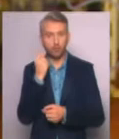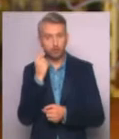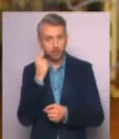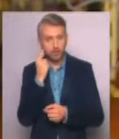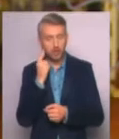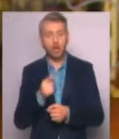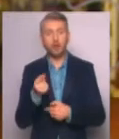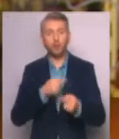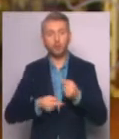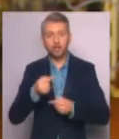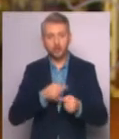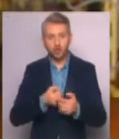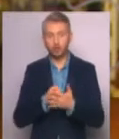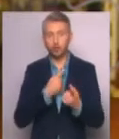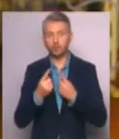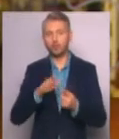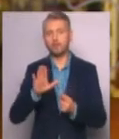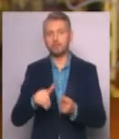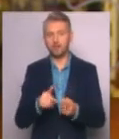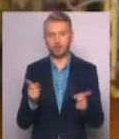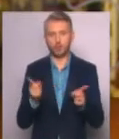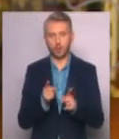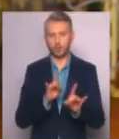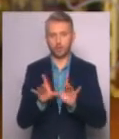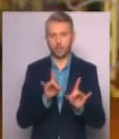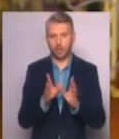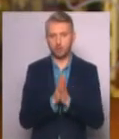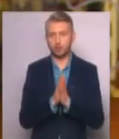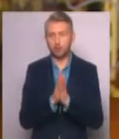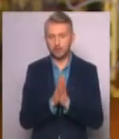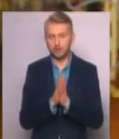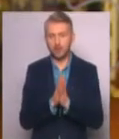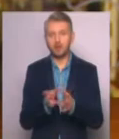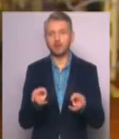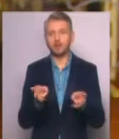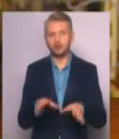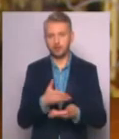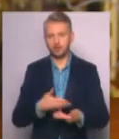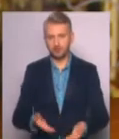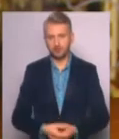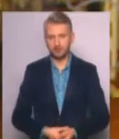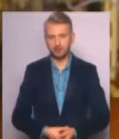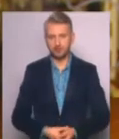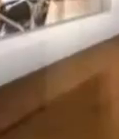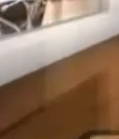Однак повернемось ми до нашої розмови після невеличкої реклами. Тож, будь ласка, не перемикайте і дочекайтесь.